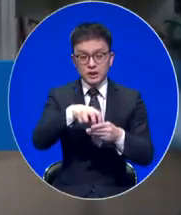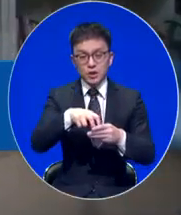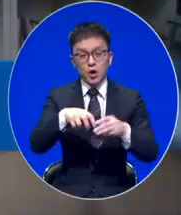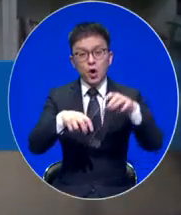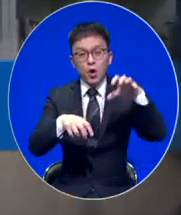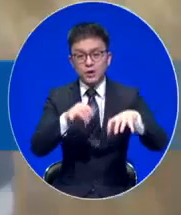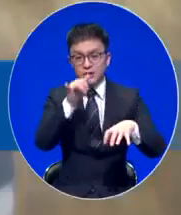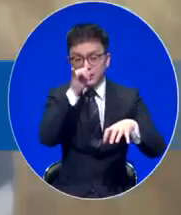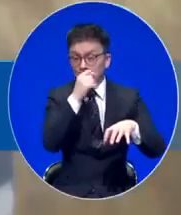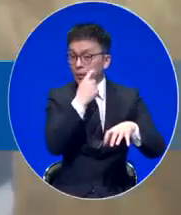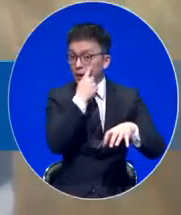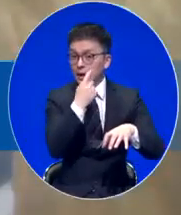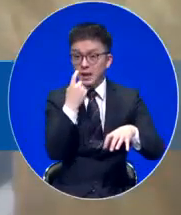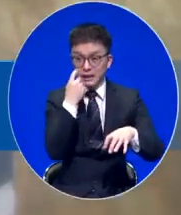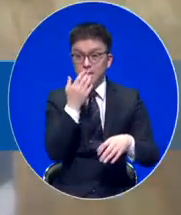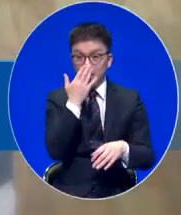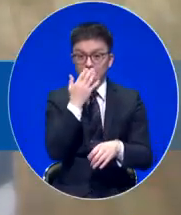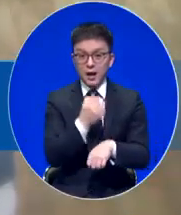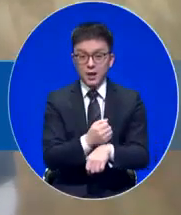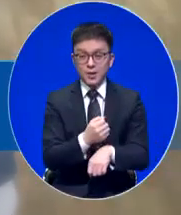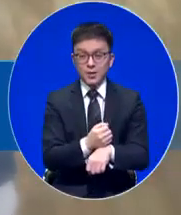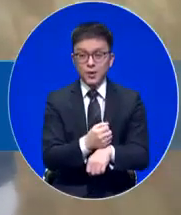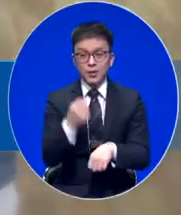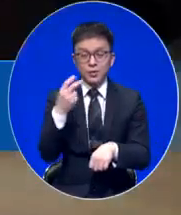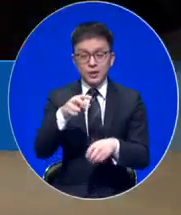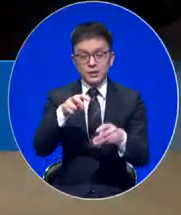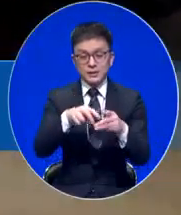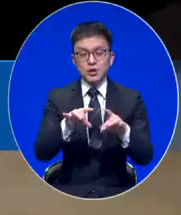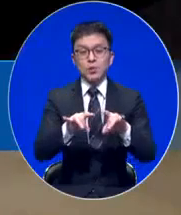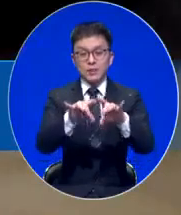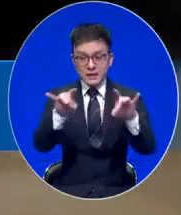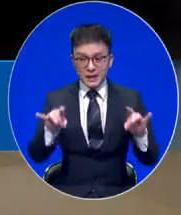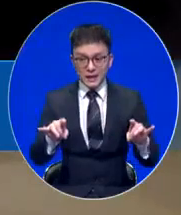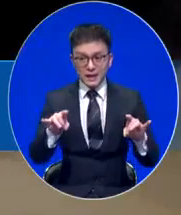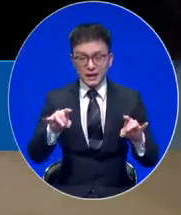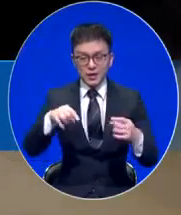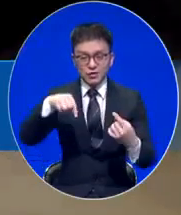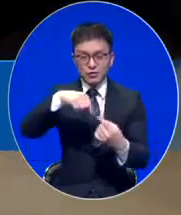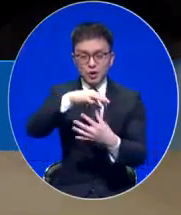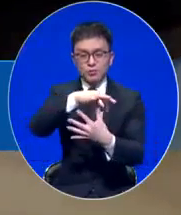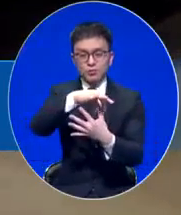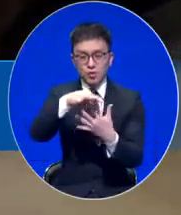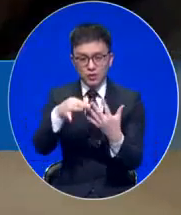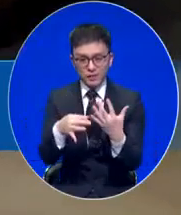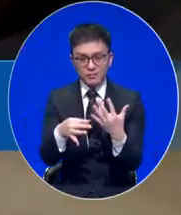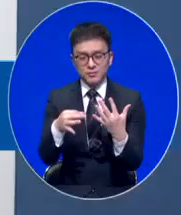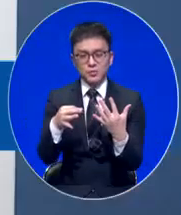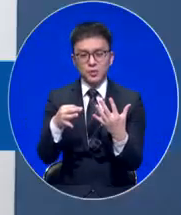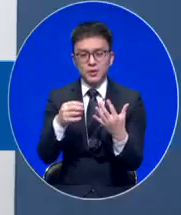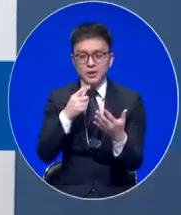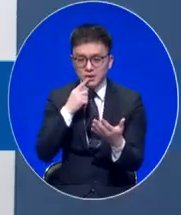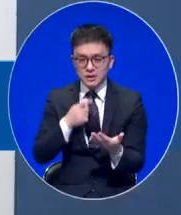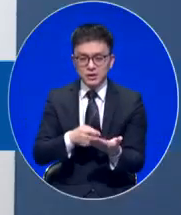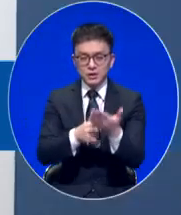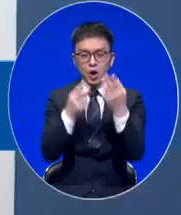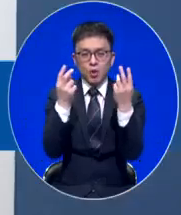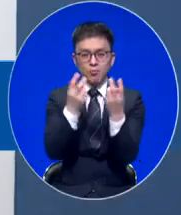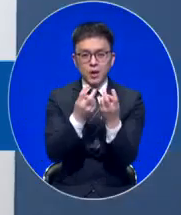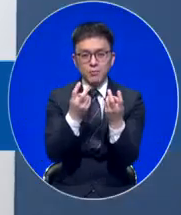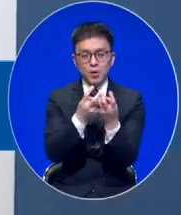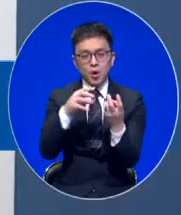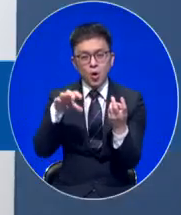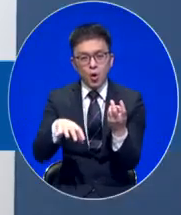알려드리고 그런 경우에 관련되는 센터 들 를 관할하는 그 주민센터 라든가 어 자치단체